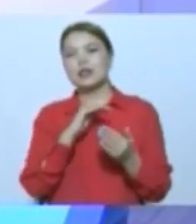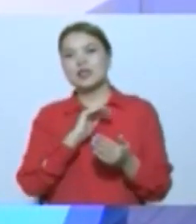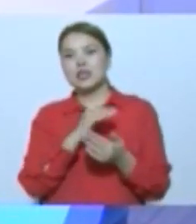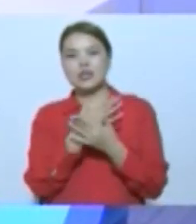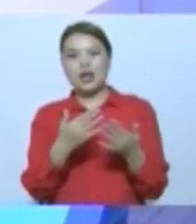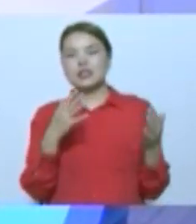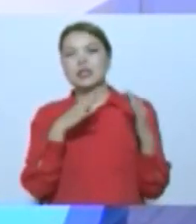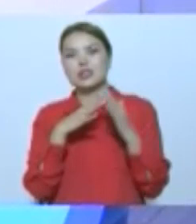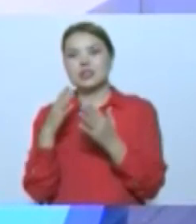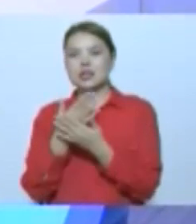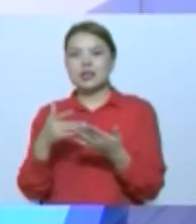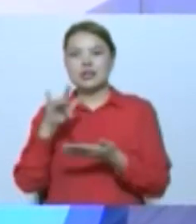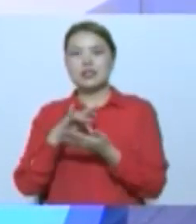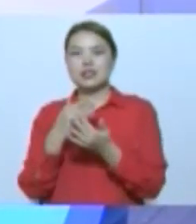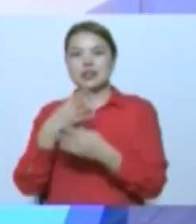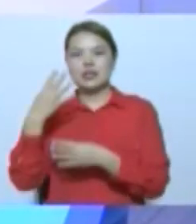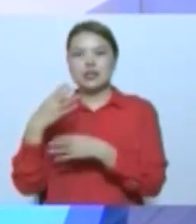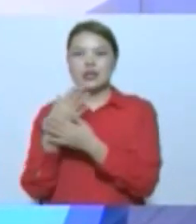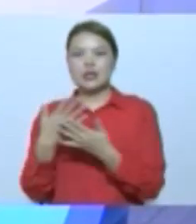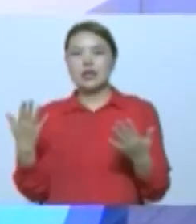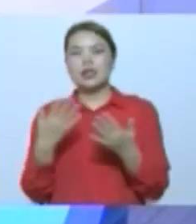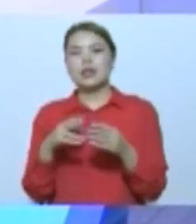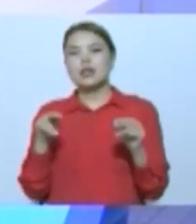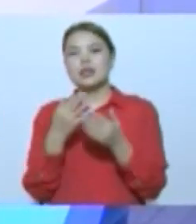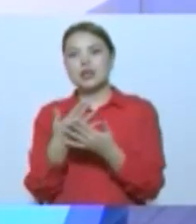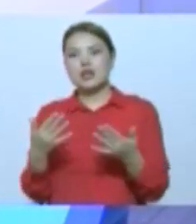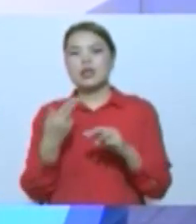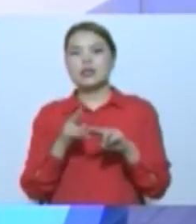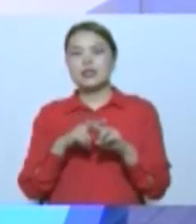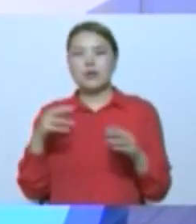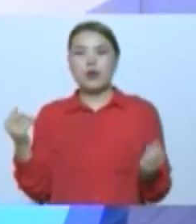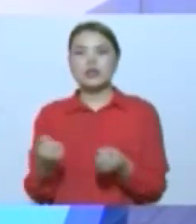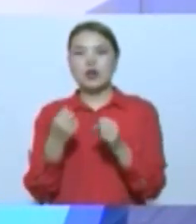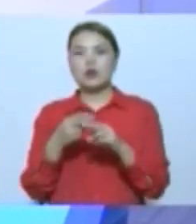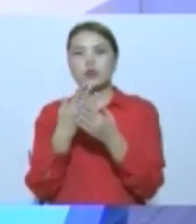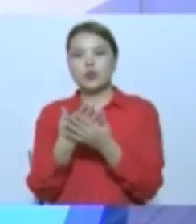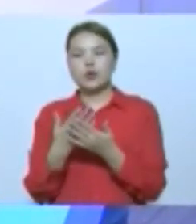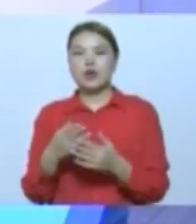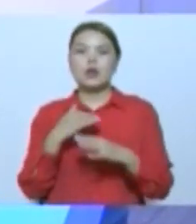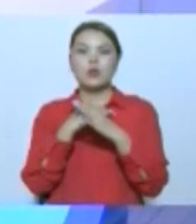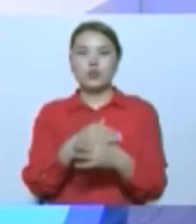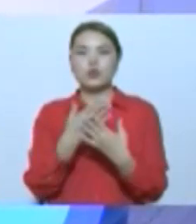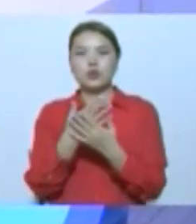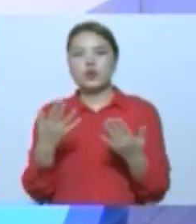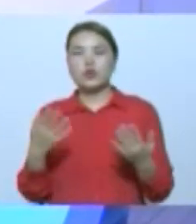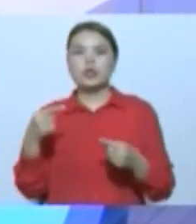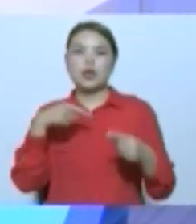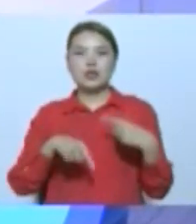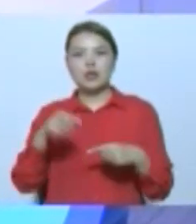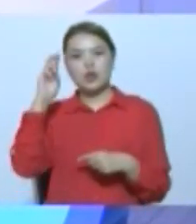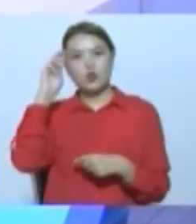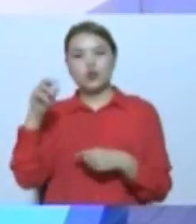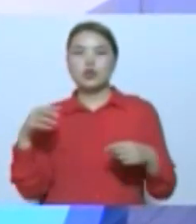катышты. Дөңгөлөк үстөлдө бас коскондор, баштоочу жана кәсибий үкмөттүк эмес уюмдарды колдоо, азаматтык сектор, мамлекеттик органдар арасында